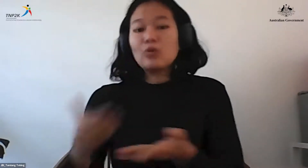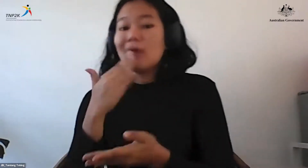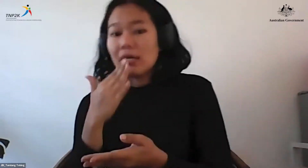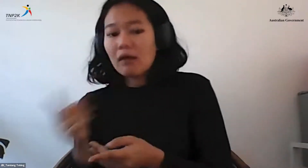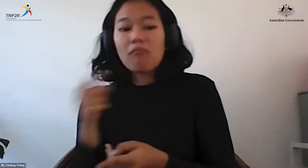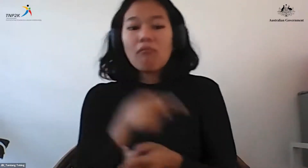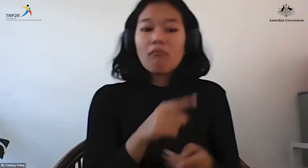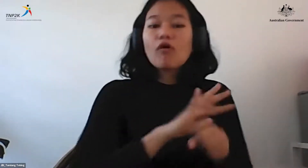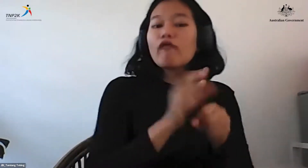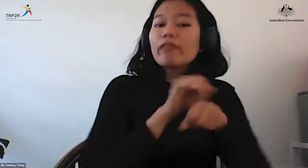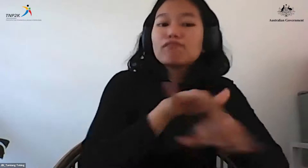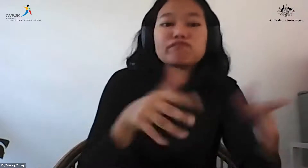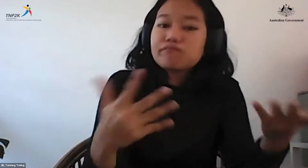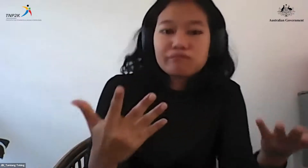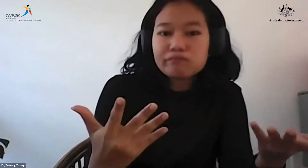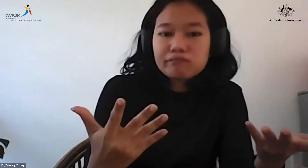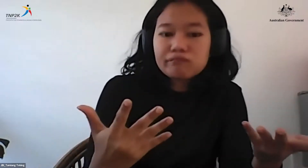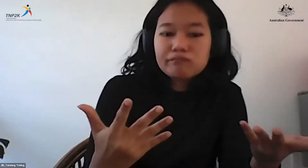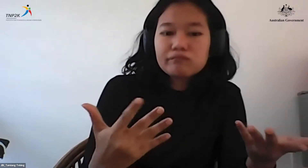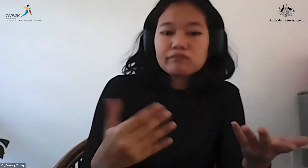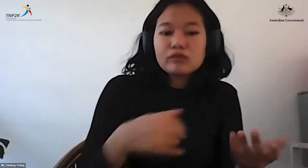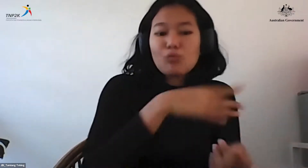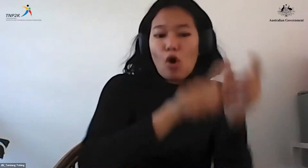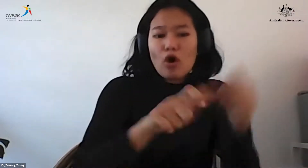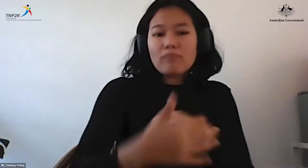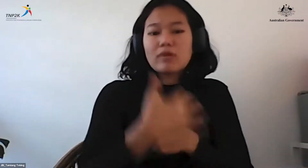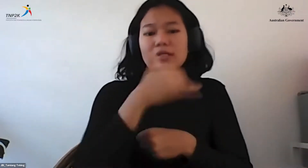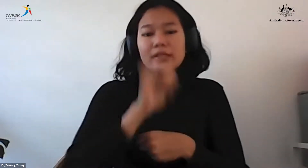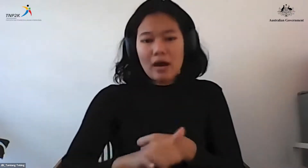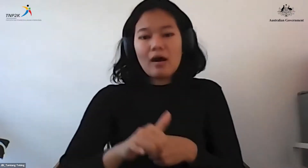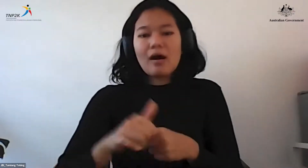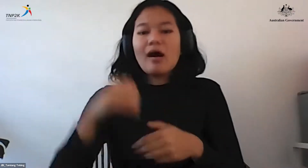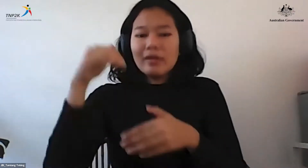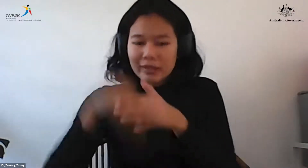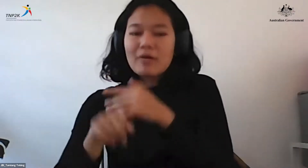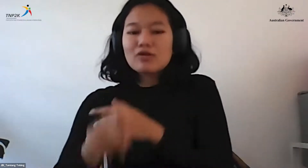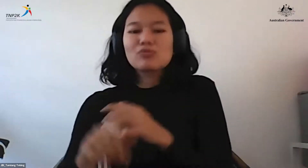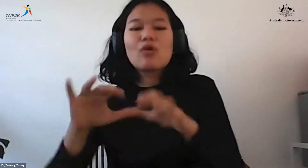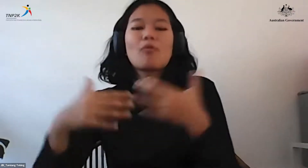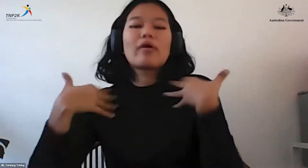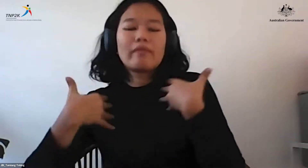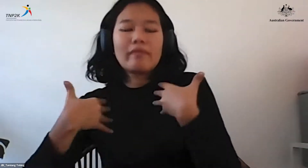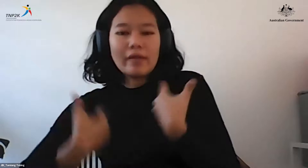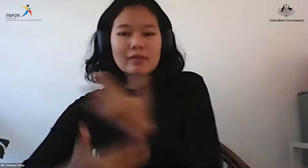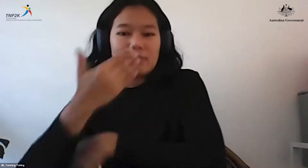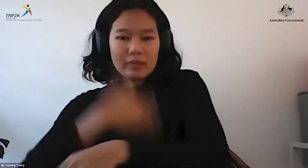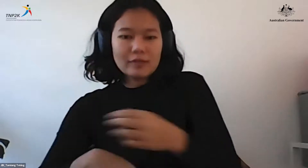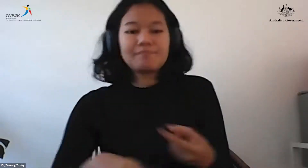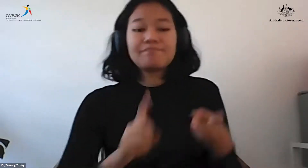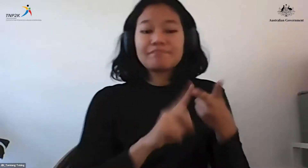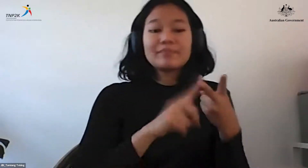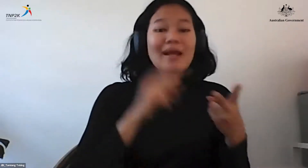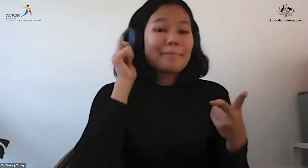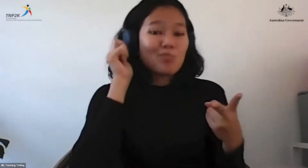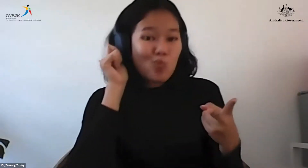yang kemudian dampaknya dirasakan oleh semua pihak dan tentunya oleh kelompok disabilitas. Plus kemudian kelompok perempuan. Ya, kelompok